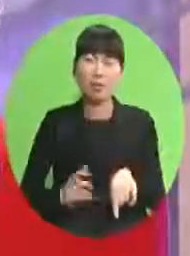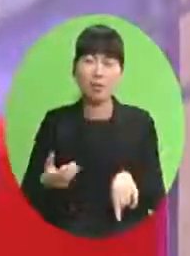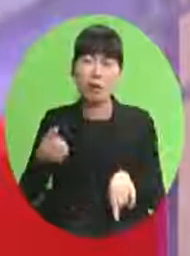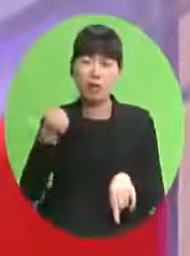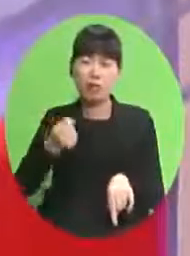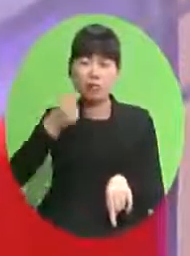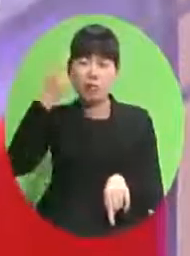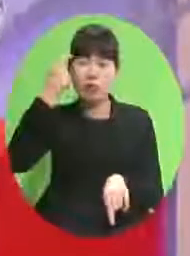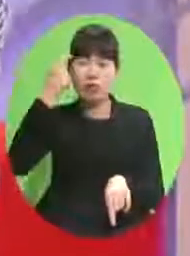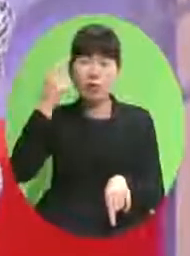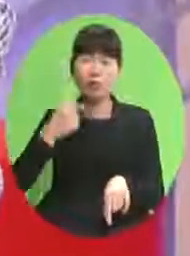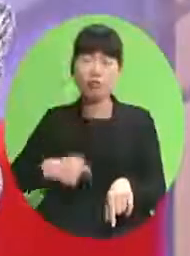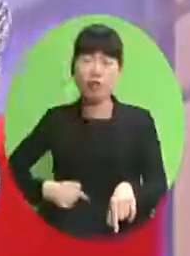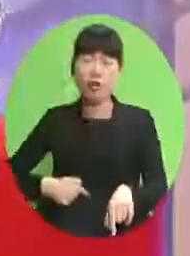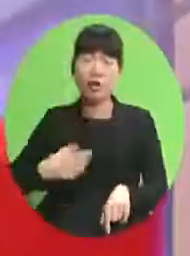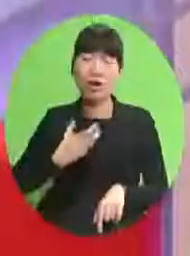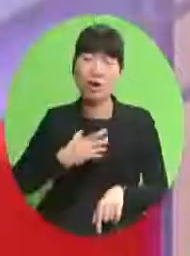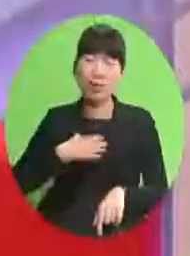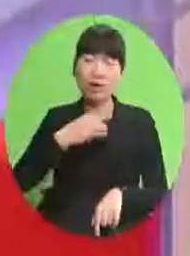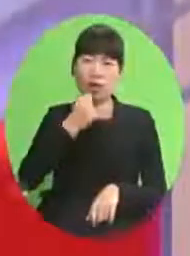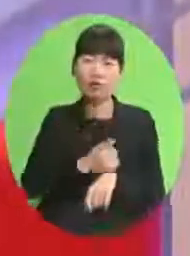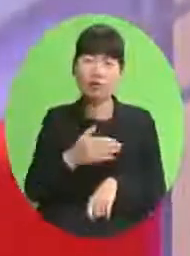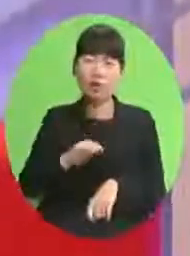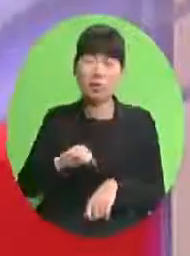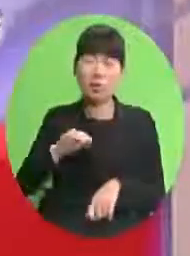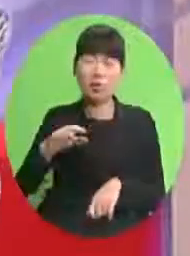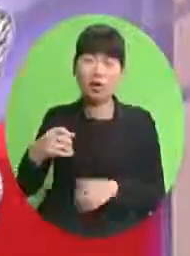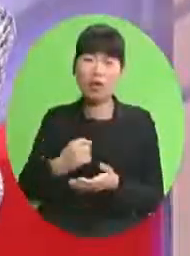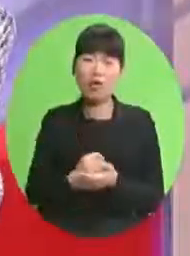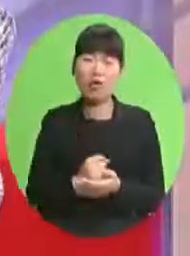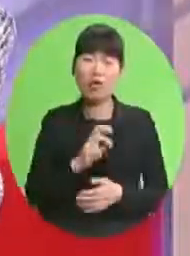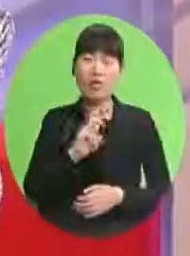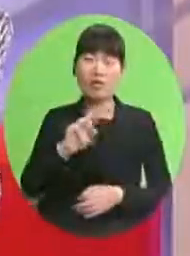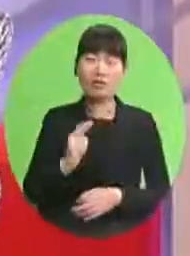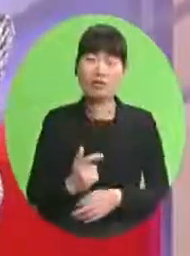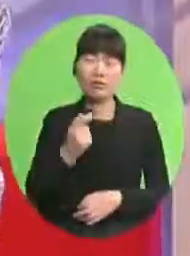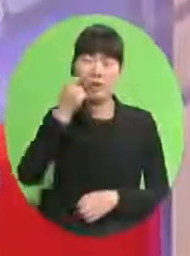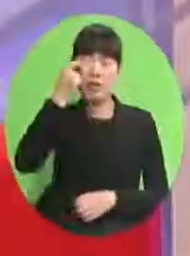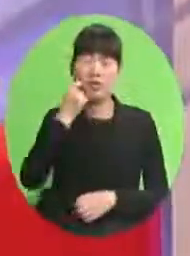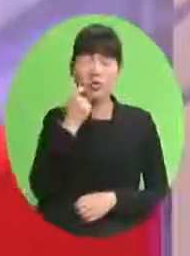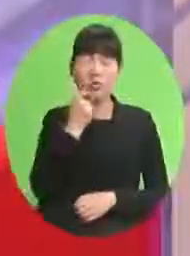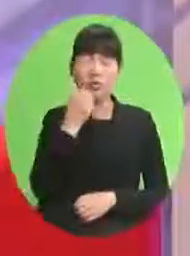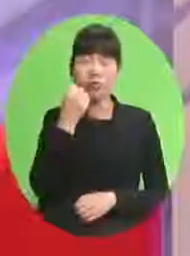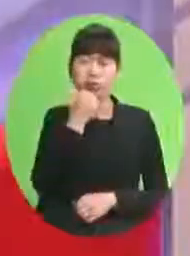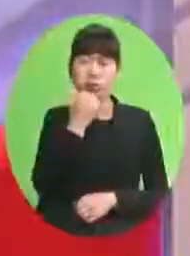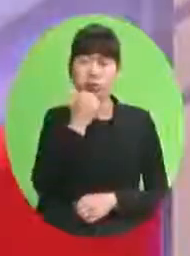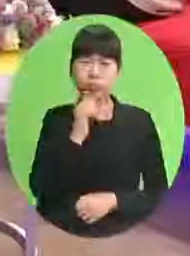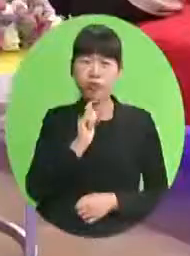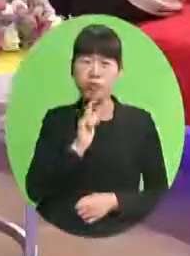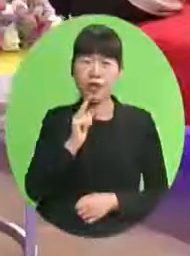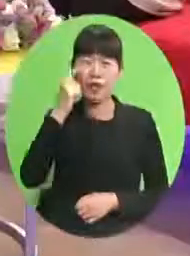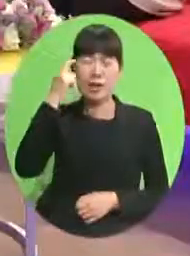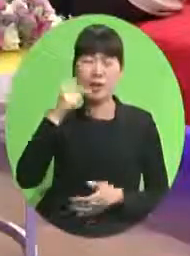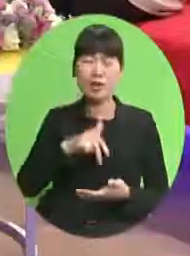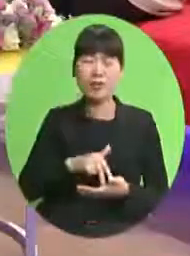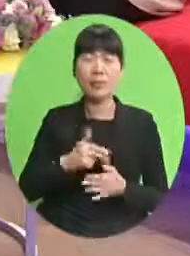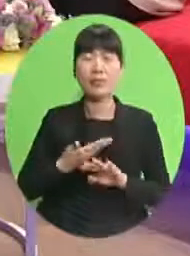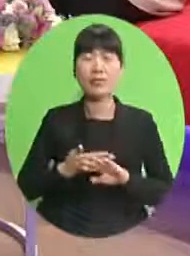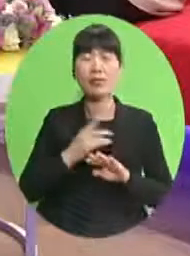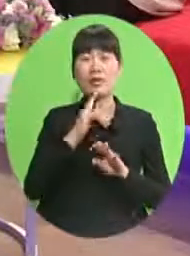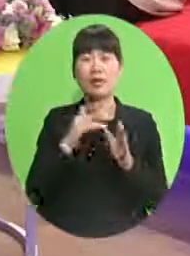가지고 그래 속상할 수는 있어. 하지만 저걸 가지고 30분을 네. 징징대나 이제 요 부분에서 네. 관점의 차이가